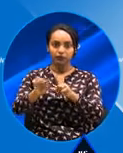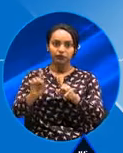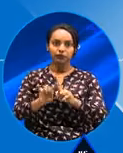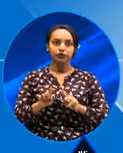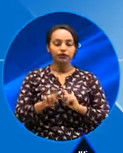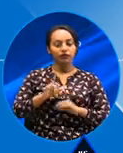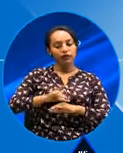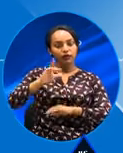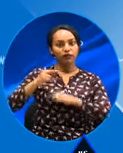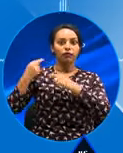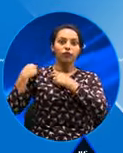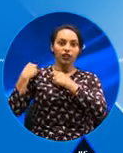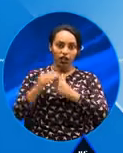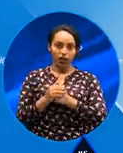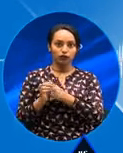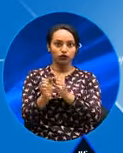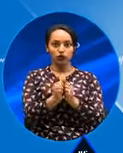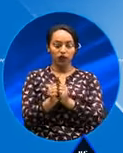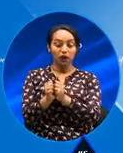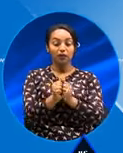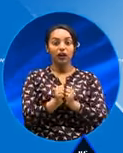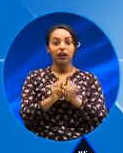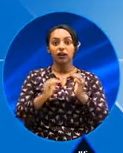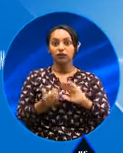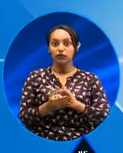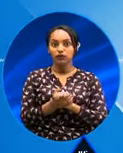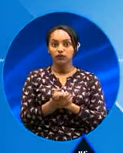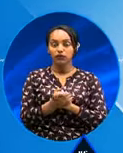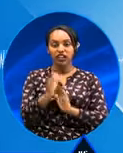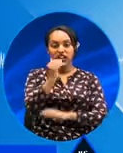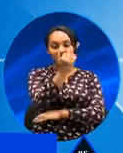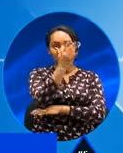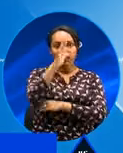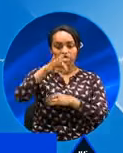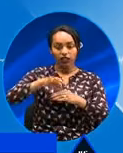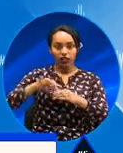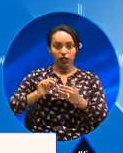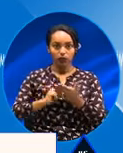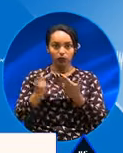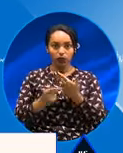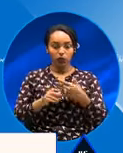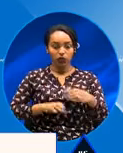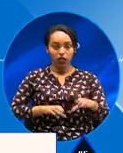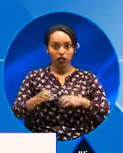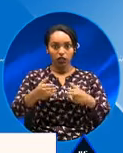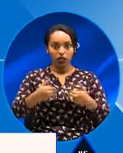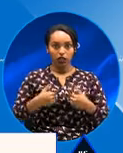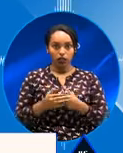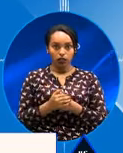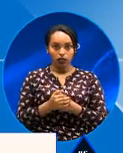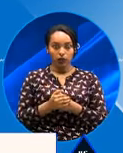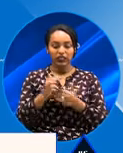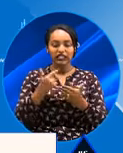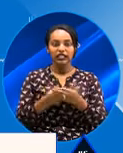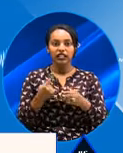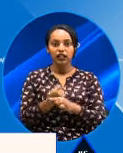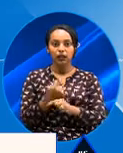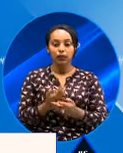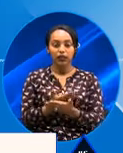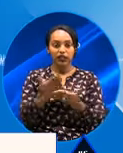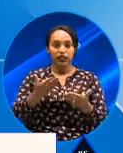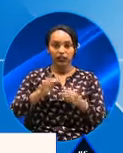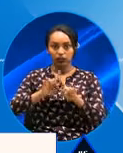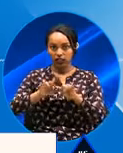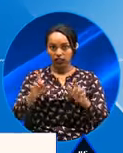የተለያዩ ከፍተኛ ኃላፊዎች ጋር በጋራ በመሆን የችግኝ ተከላ መርሃ ግብራቸውን ያከናወኑት። ይህ ተግባር